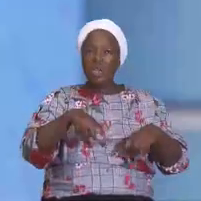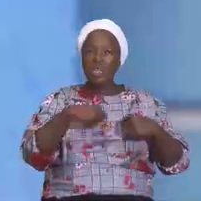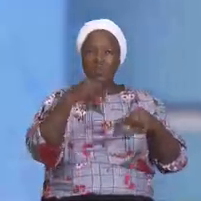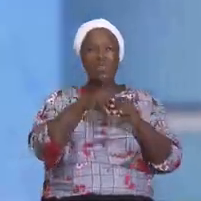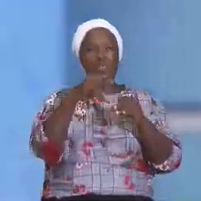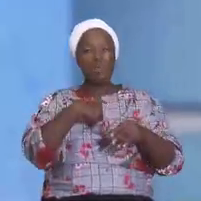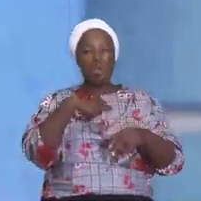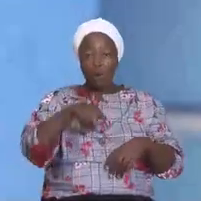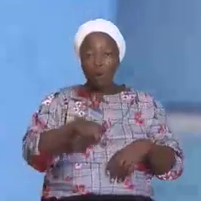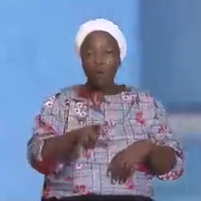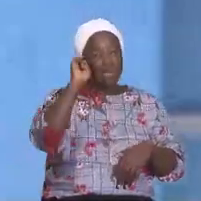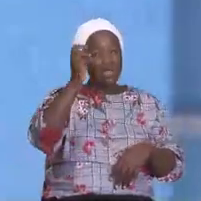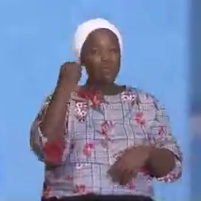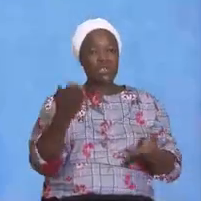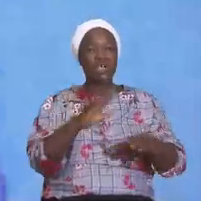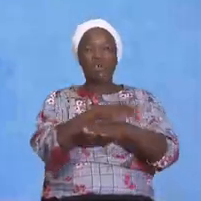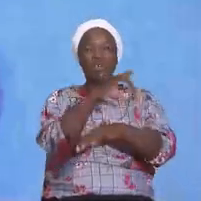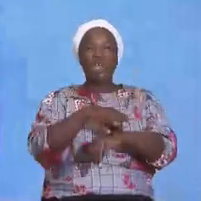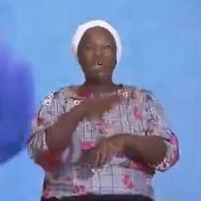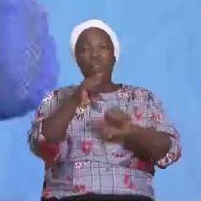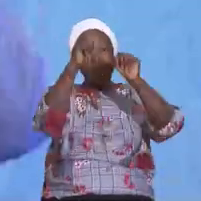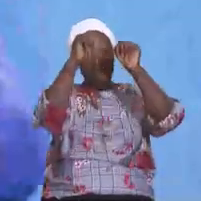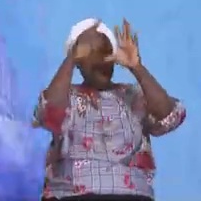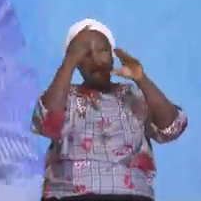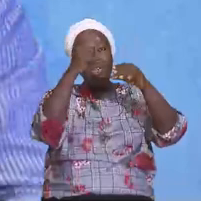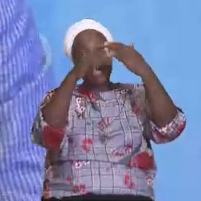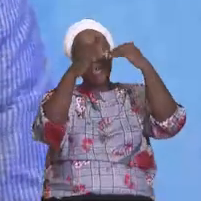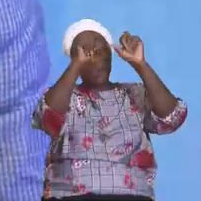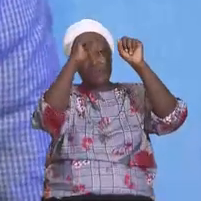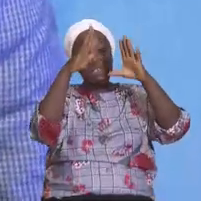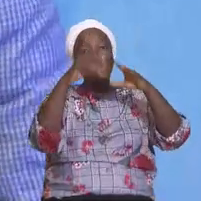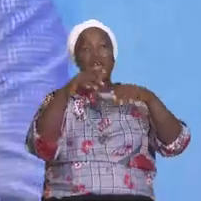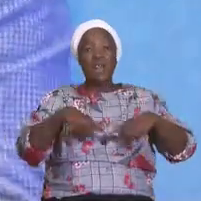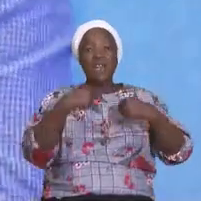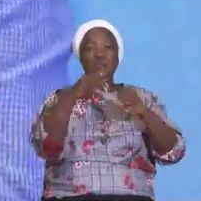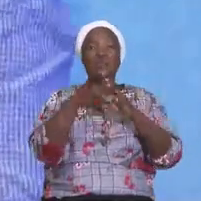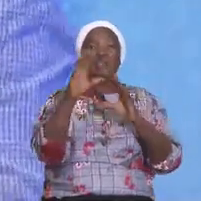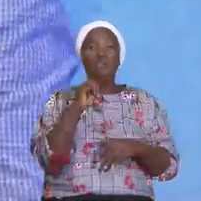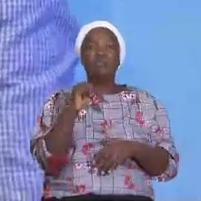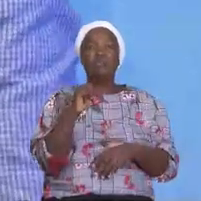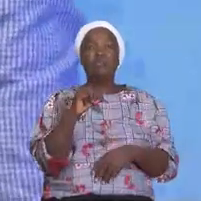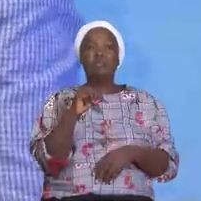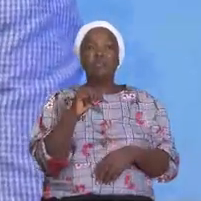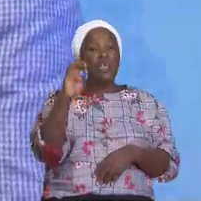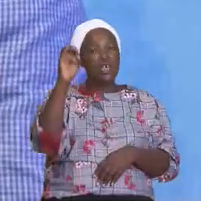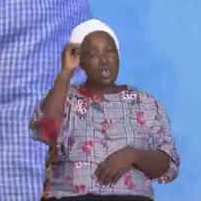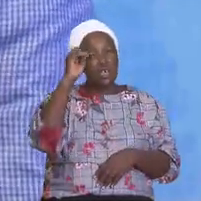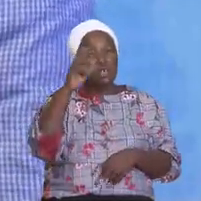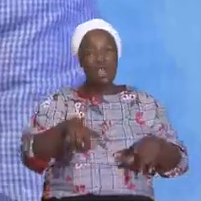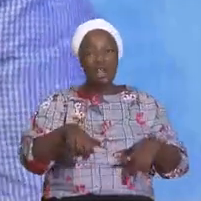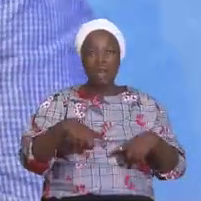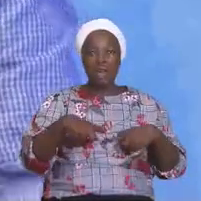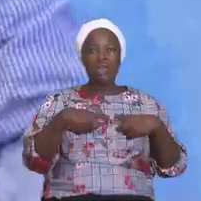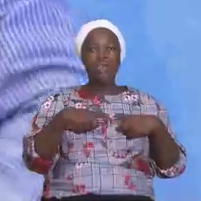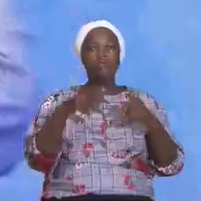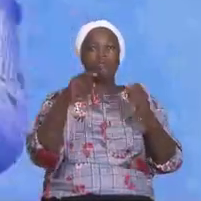Le Père qui demeure, et le Père qui demeure en moi pendant qu'il était sur la terre, le Père